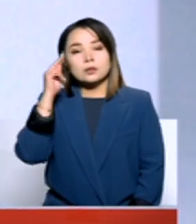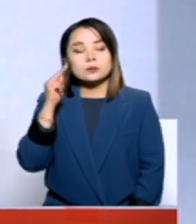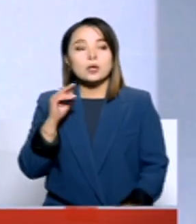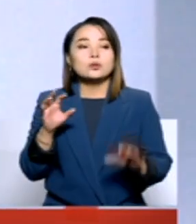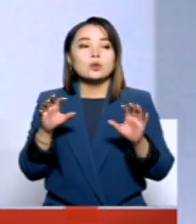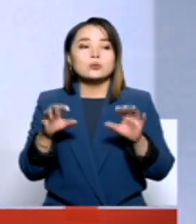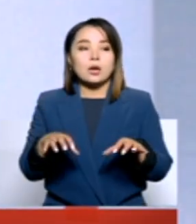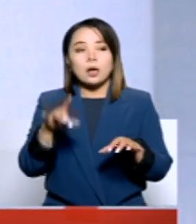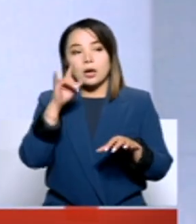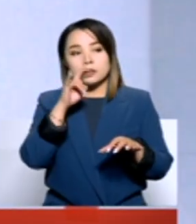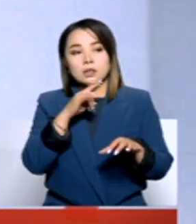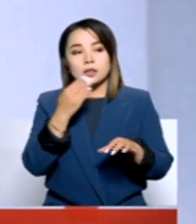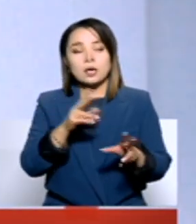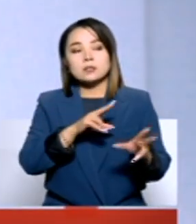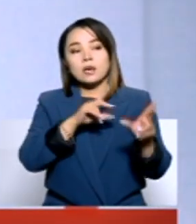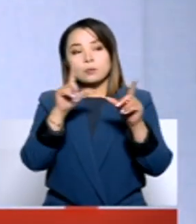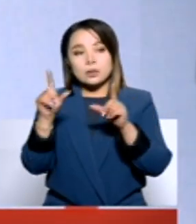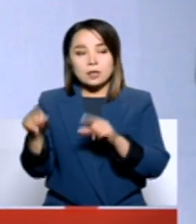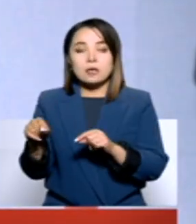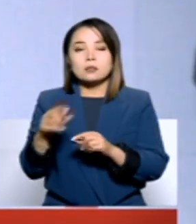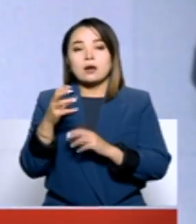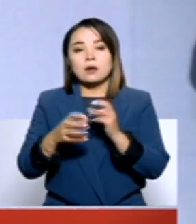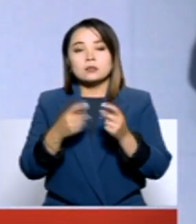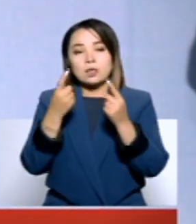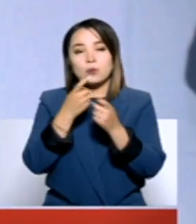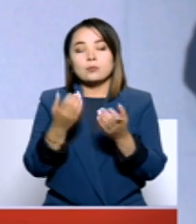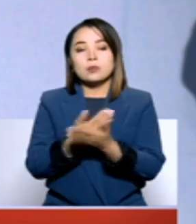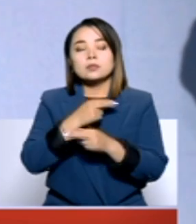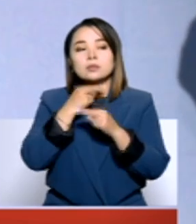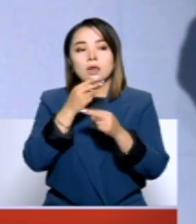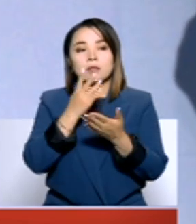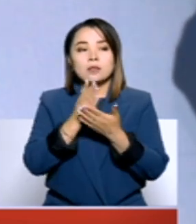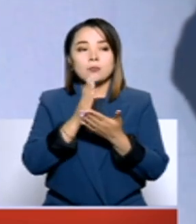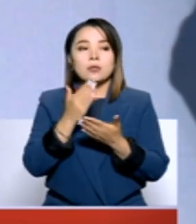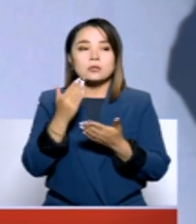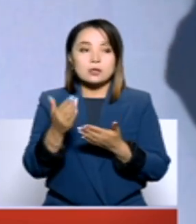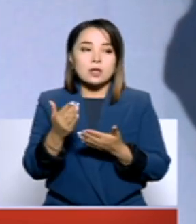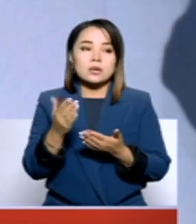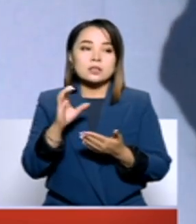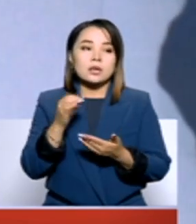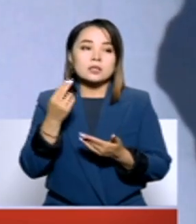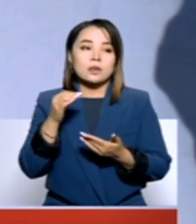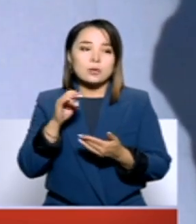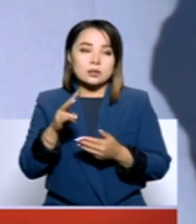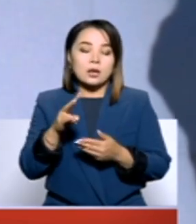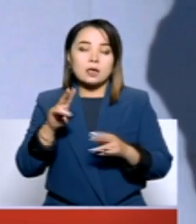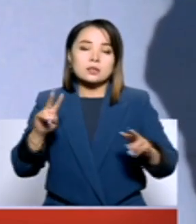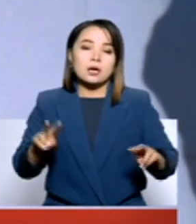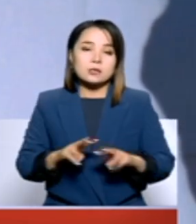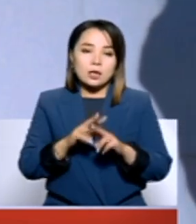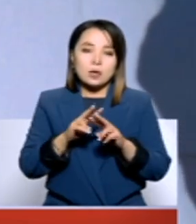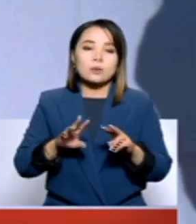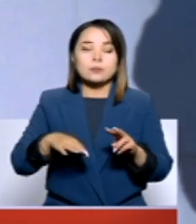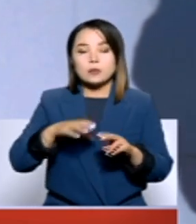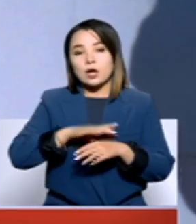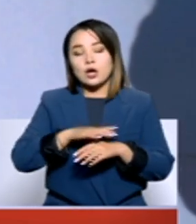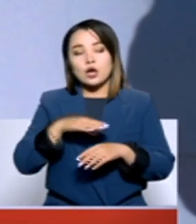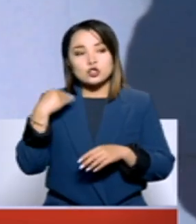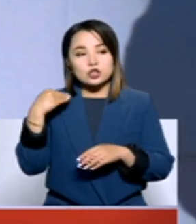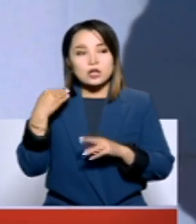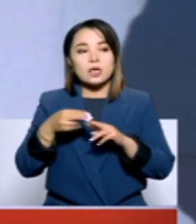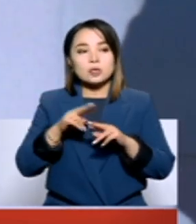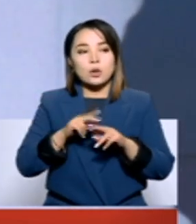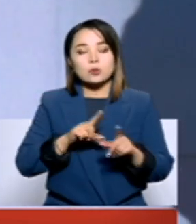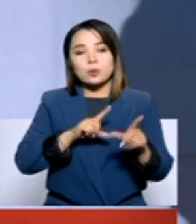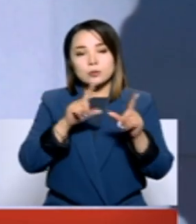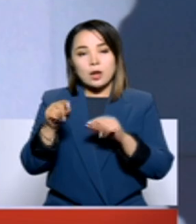Қытай төрағасының Қазақстанға сапары әлем ақпарат құралдарының назарына ілігіп отыр. Си Цзиньпиннің Астанаға, одан кейін Тәжікстанға баратыны